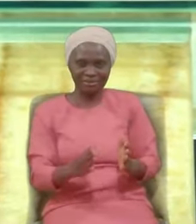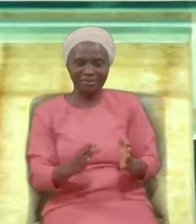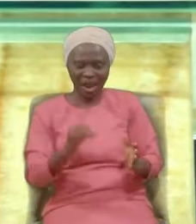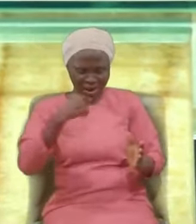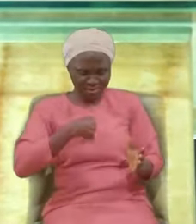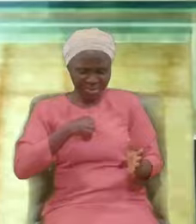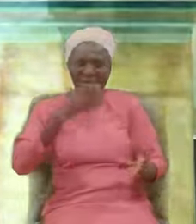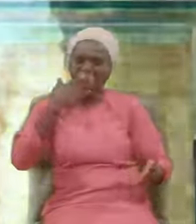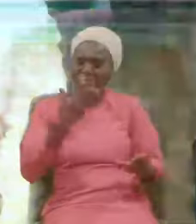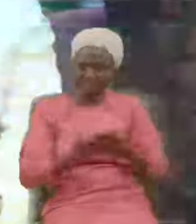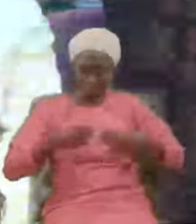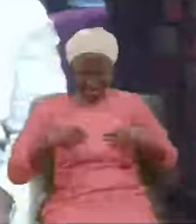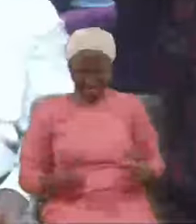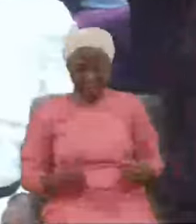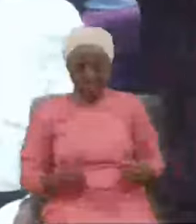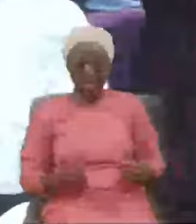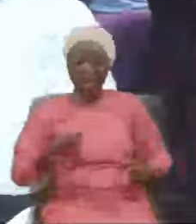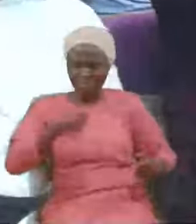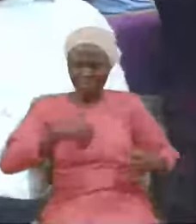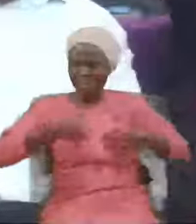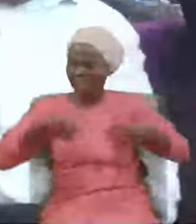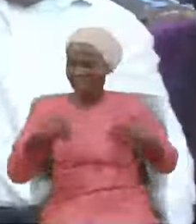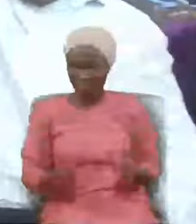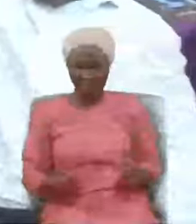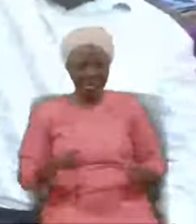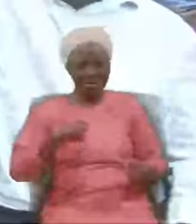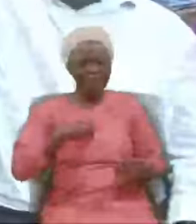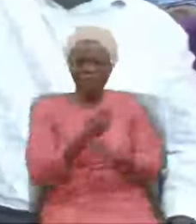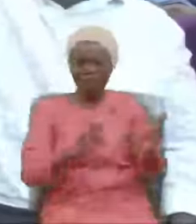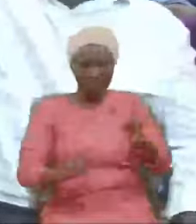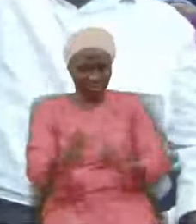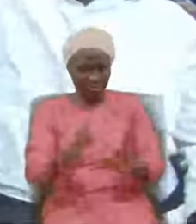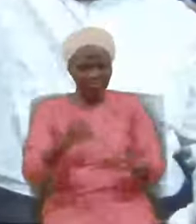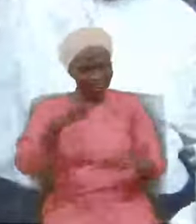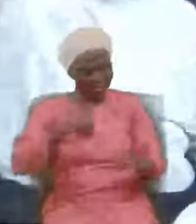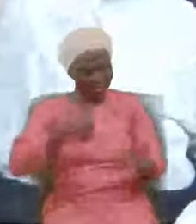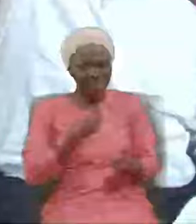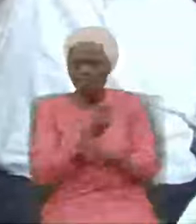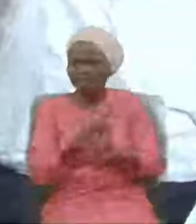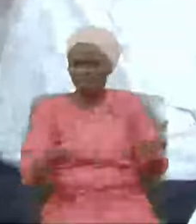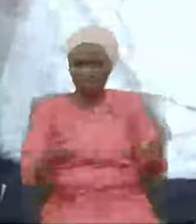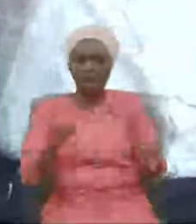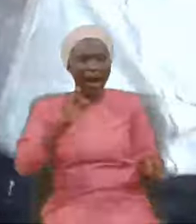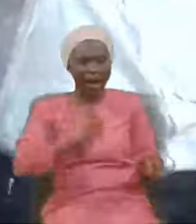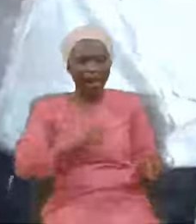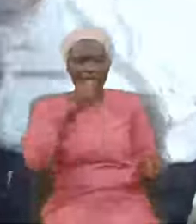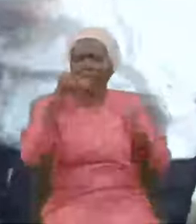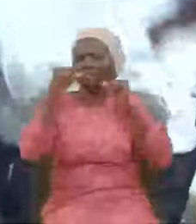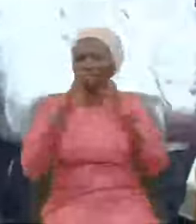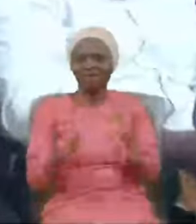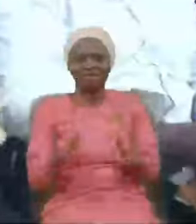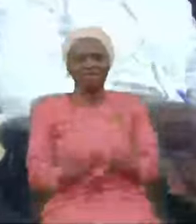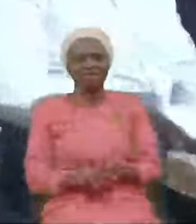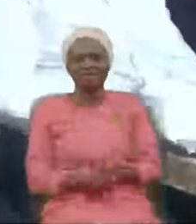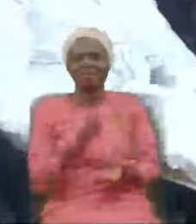guéri. Je suis bien portant. Je suis délivré. Je suis béni.